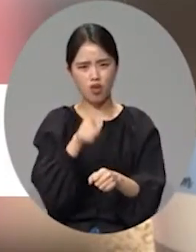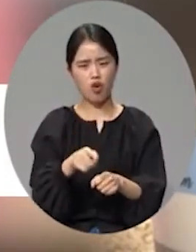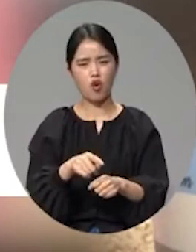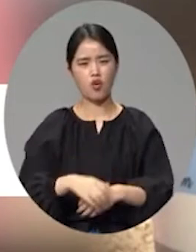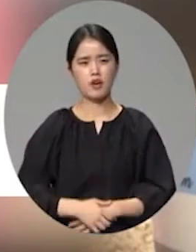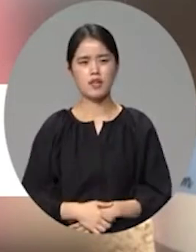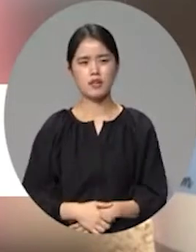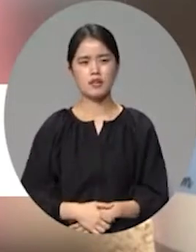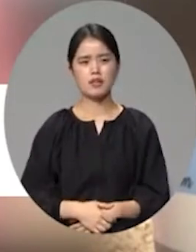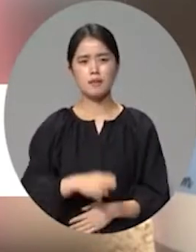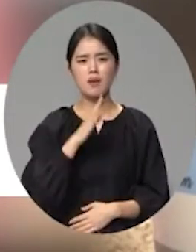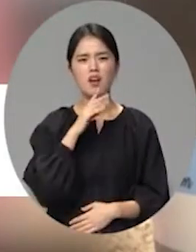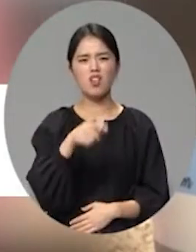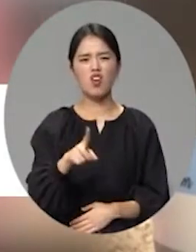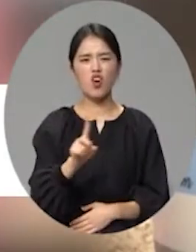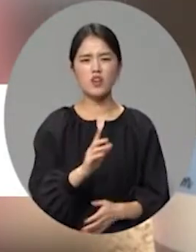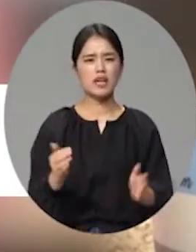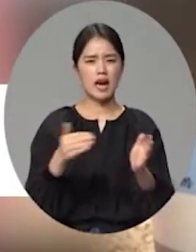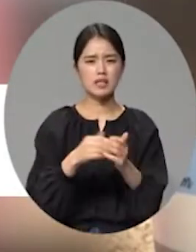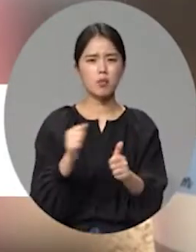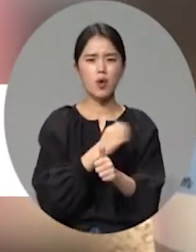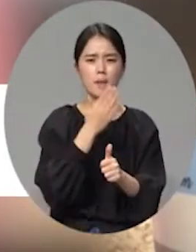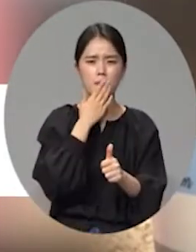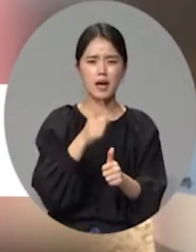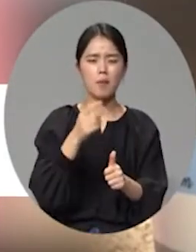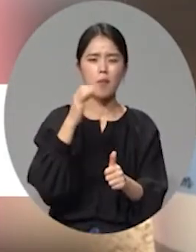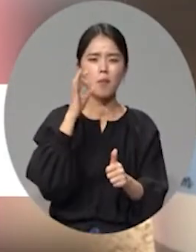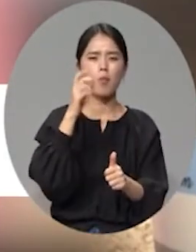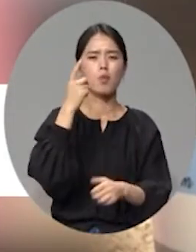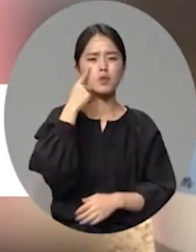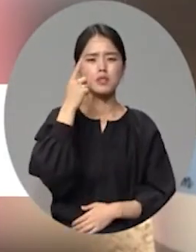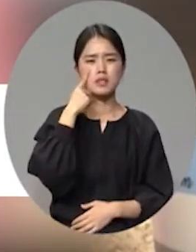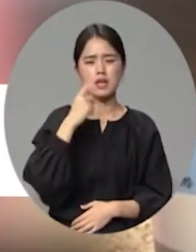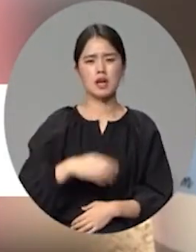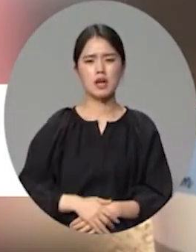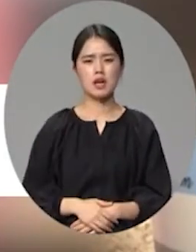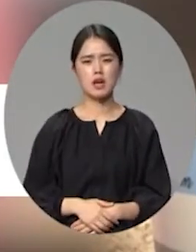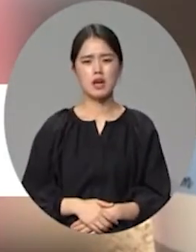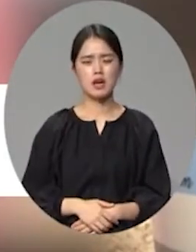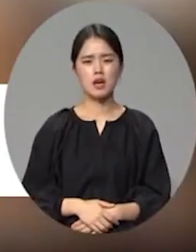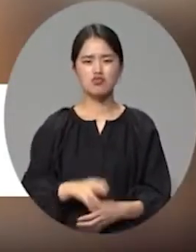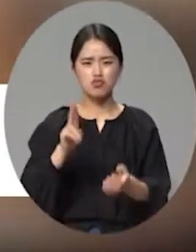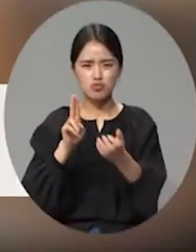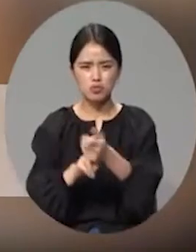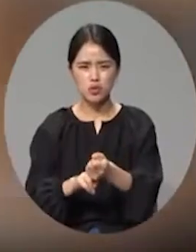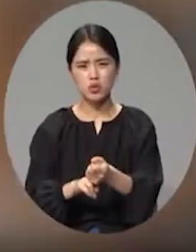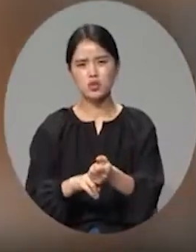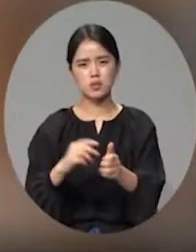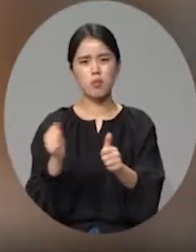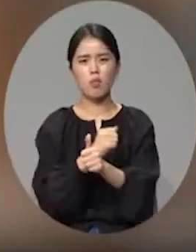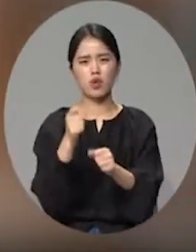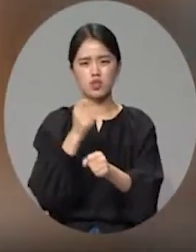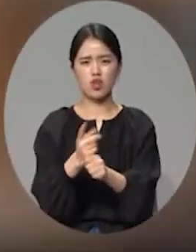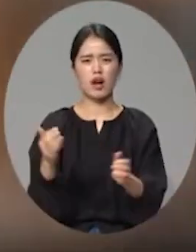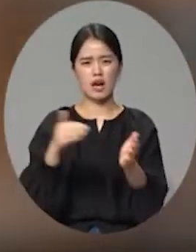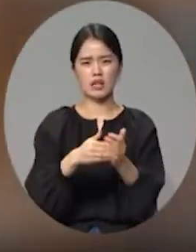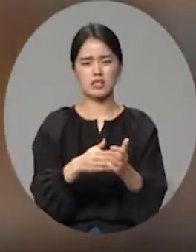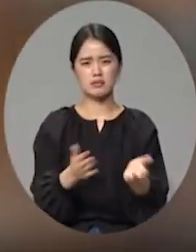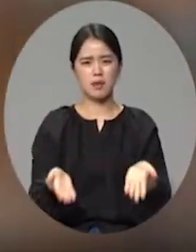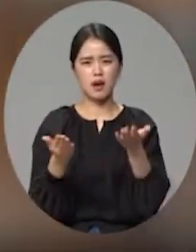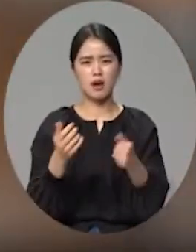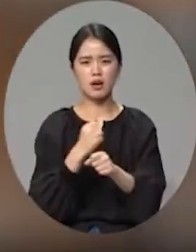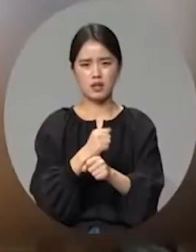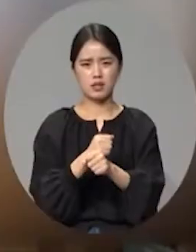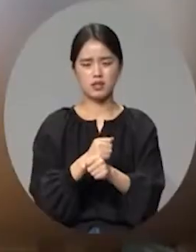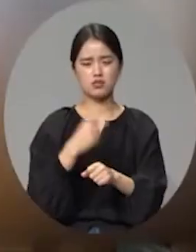그래도 어디까지 글 하는지 부자 하고 어떤 홍 녹 쌍 까지 끌어올리는 사실 관계에 대한 수사를